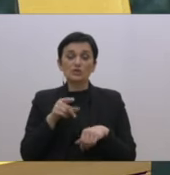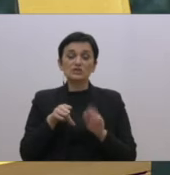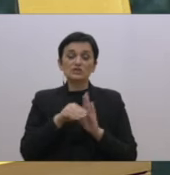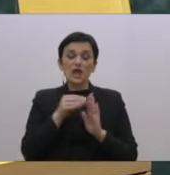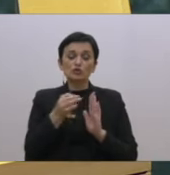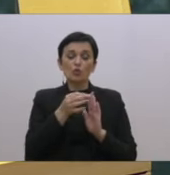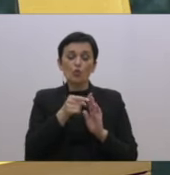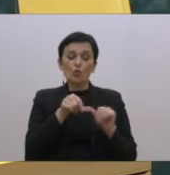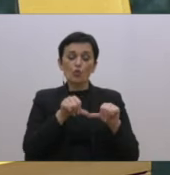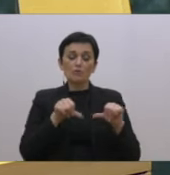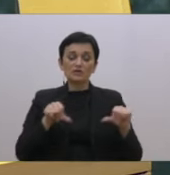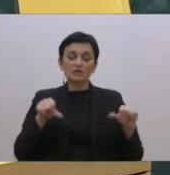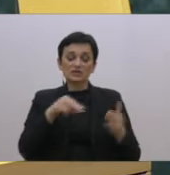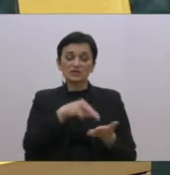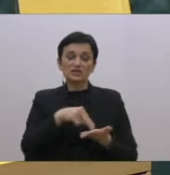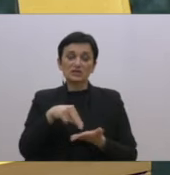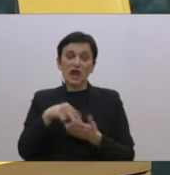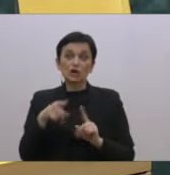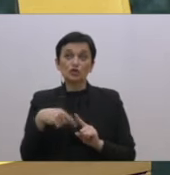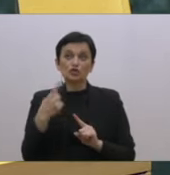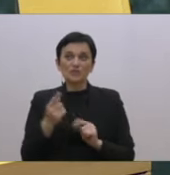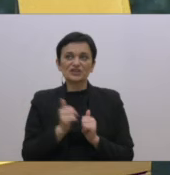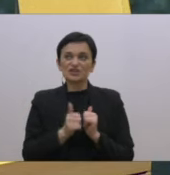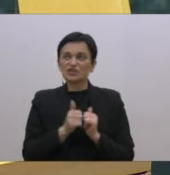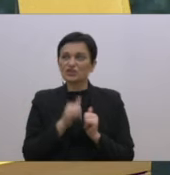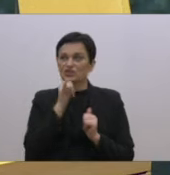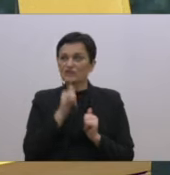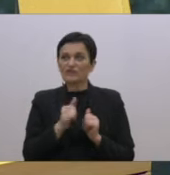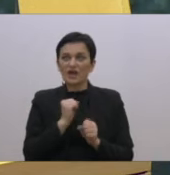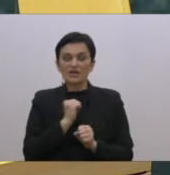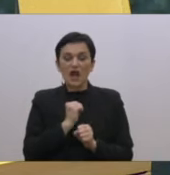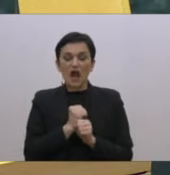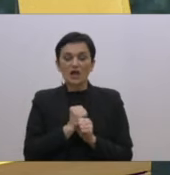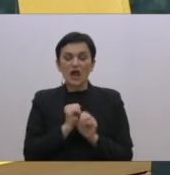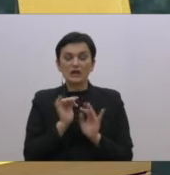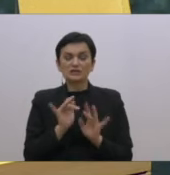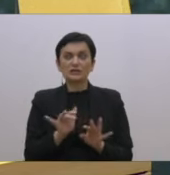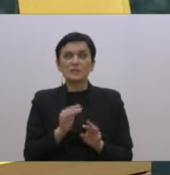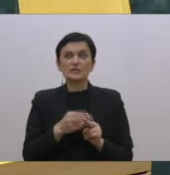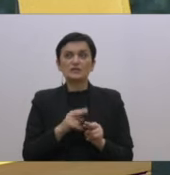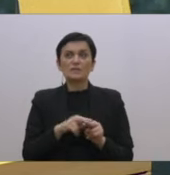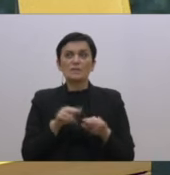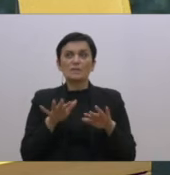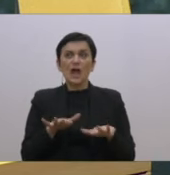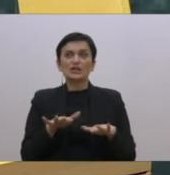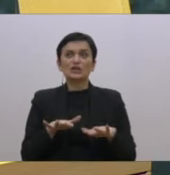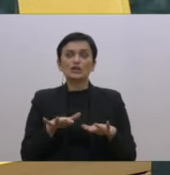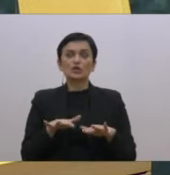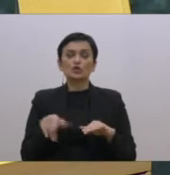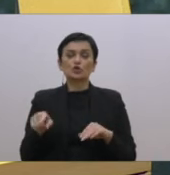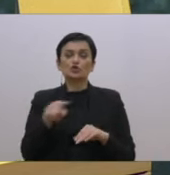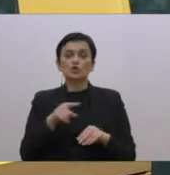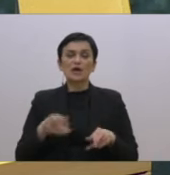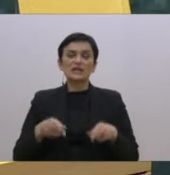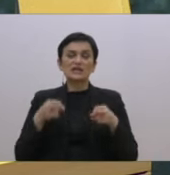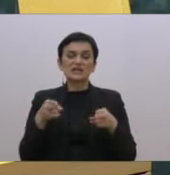უბნებთან და შემდეგ ხშირად ვერაფერს ვერ აკეთებს ხოლმე იმ ადგილობრივი